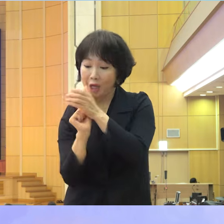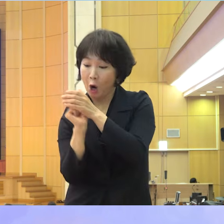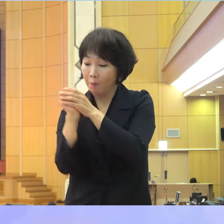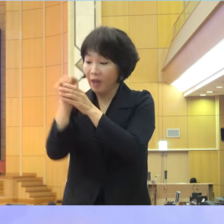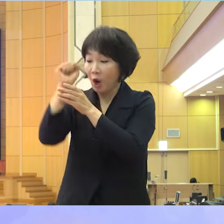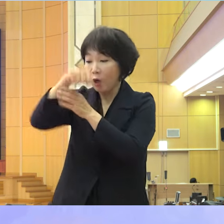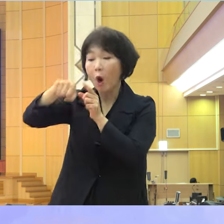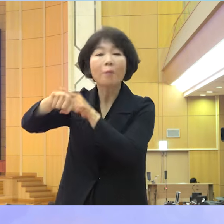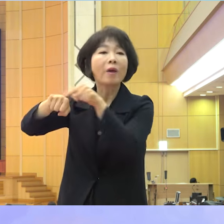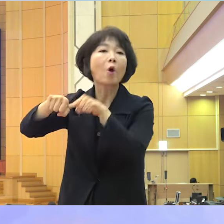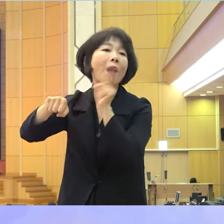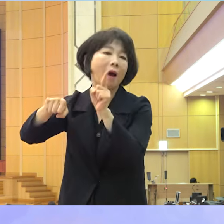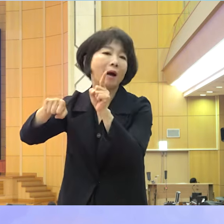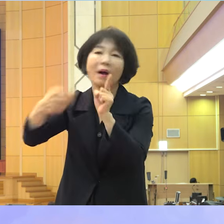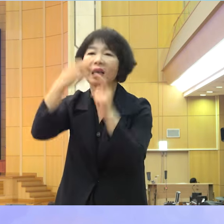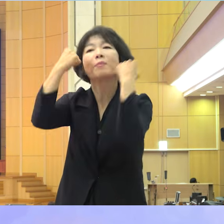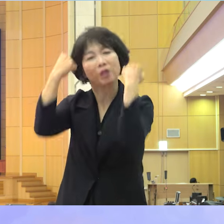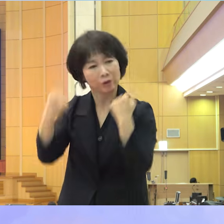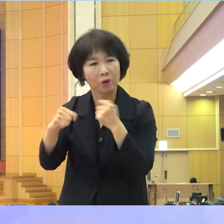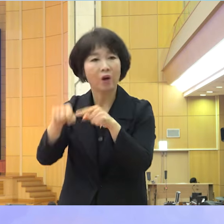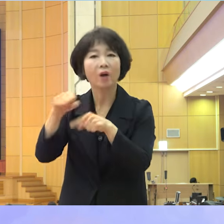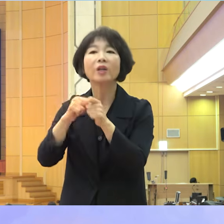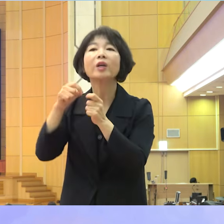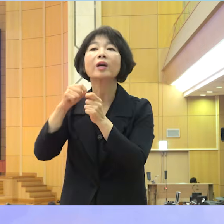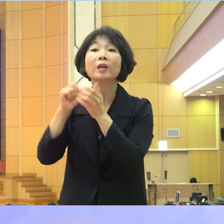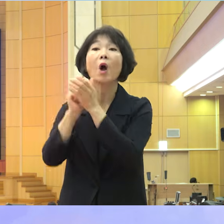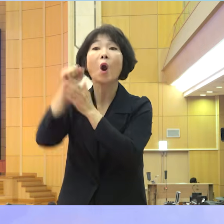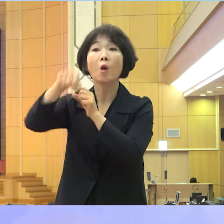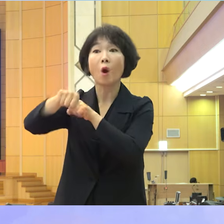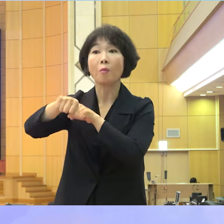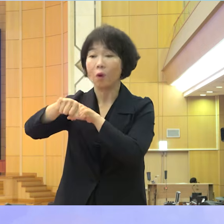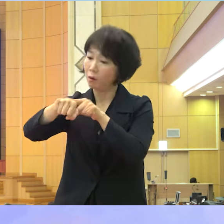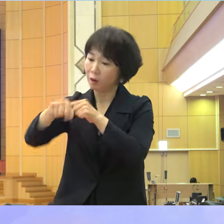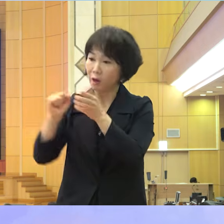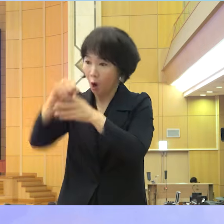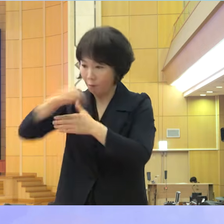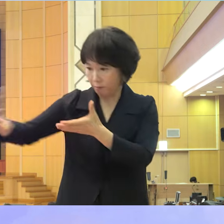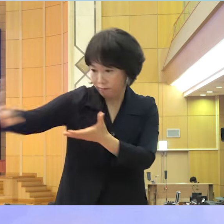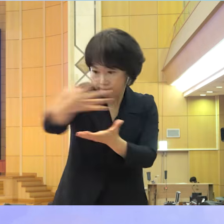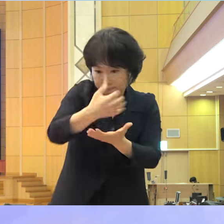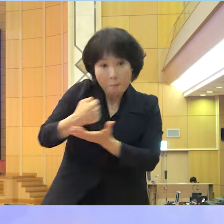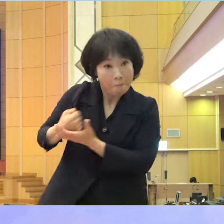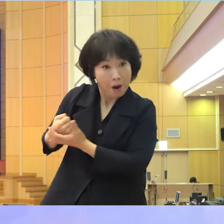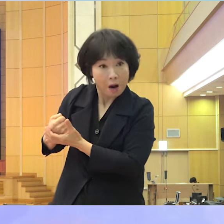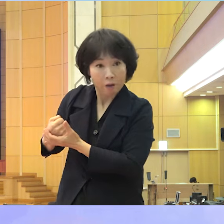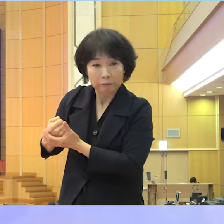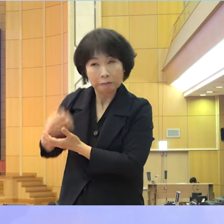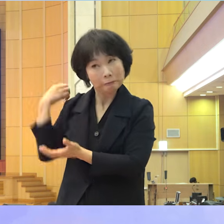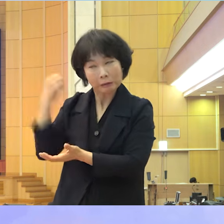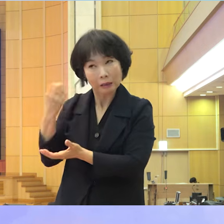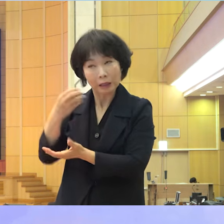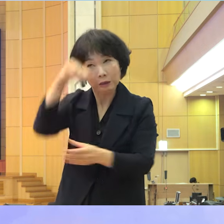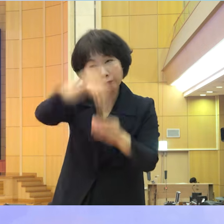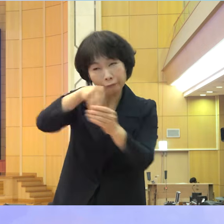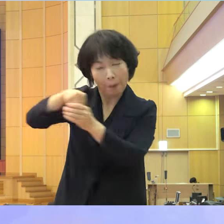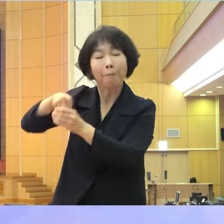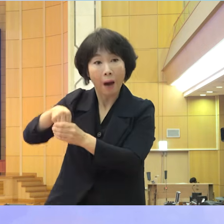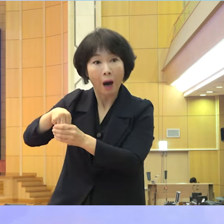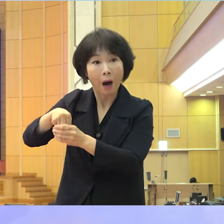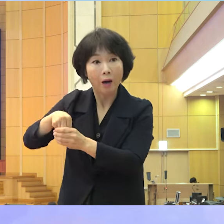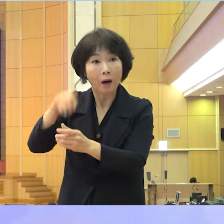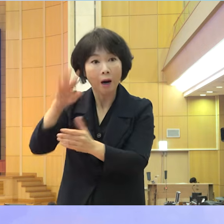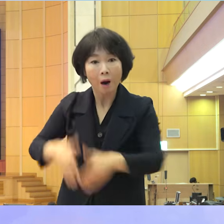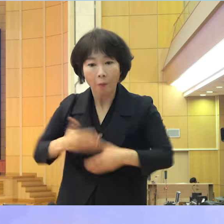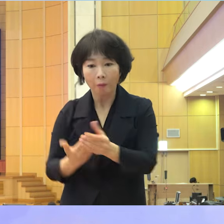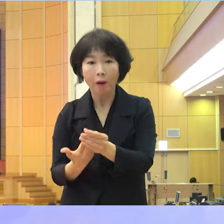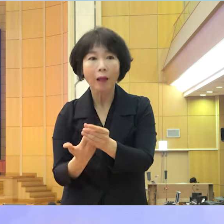생명체로 존재하기 때문에 다시 그 열매가 땅에 떨어지면서 또 봄이 되면 싹이